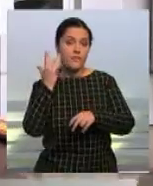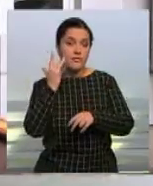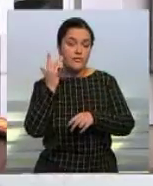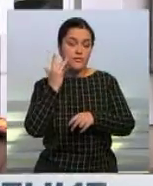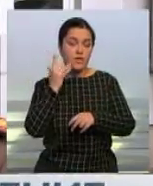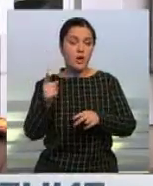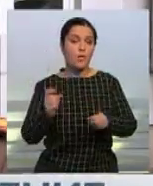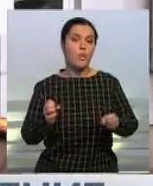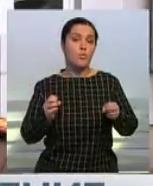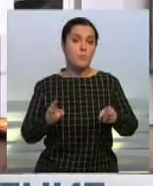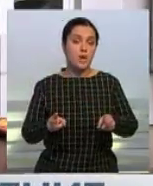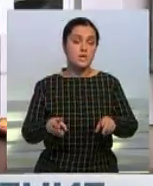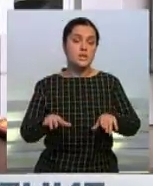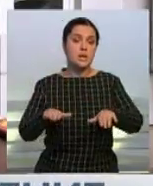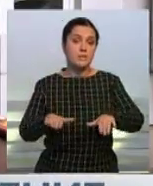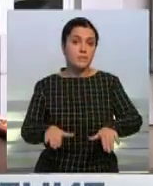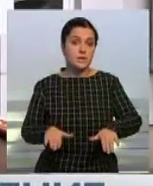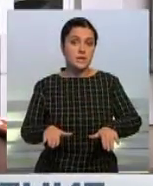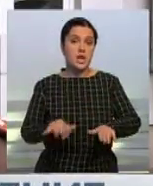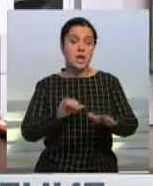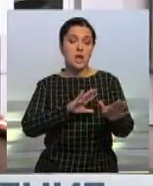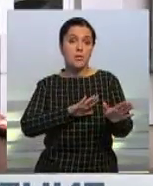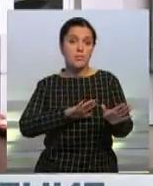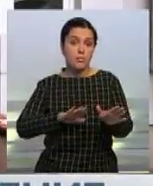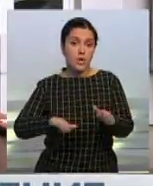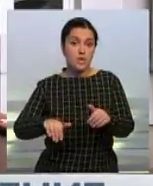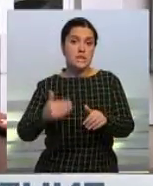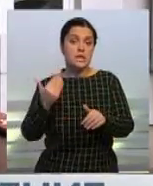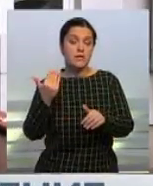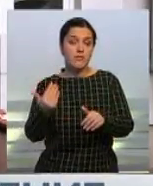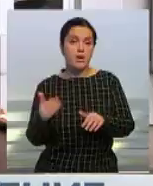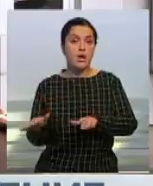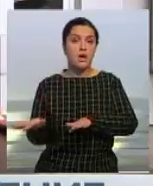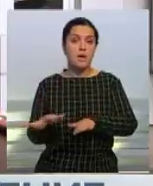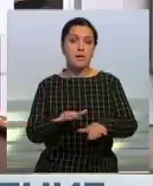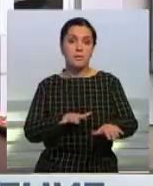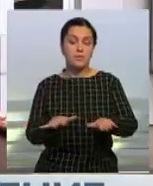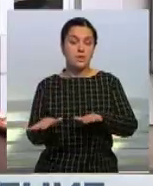участки. После этого, в результате их мероприятий,